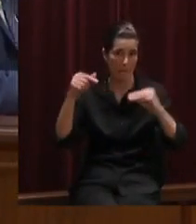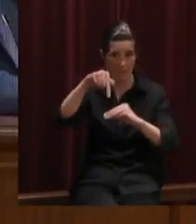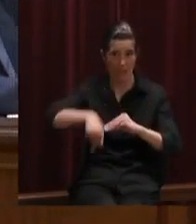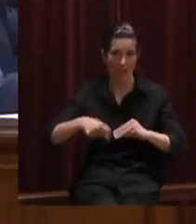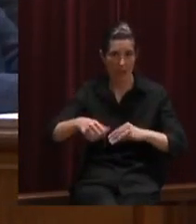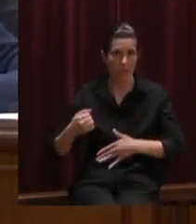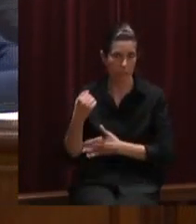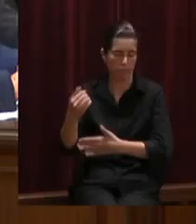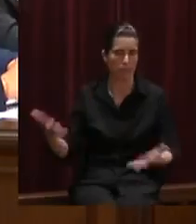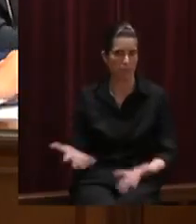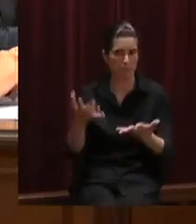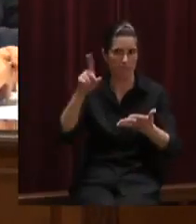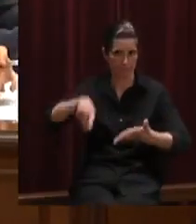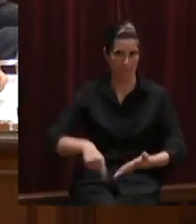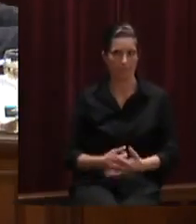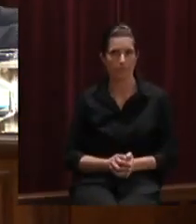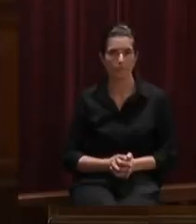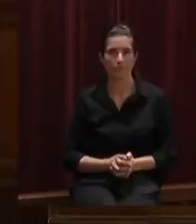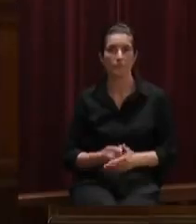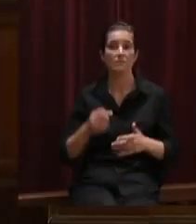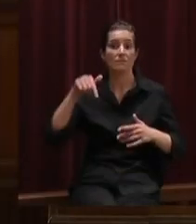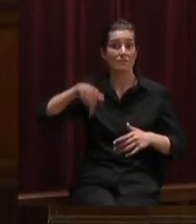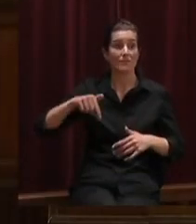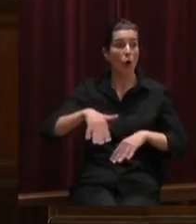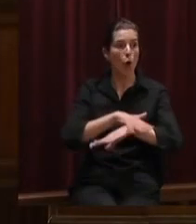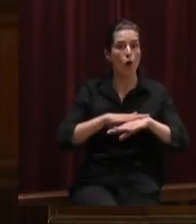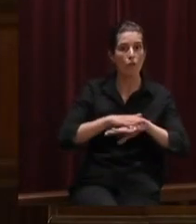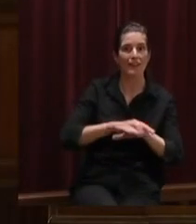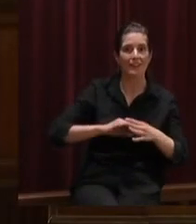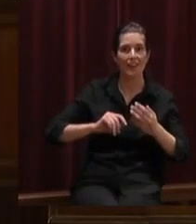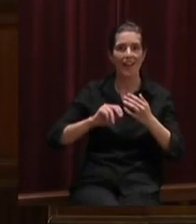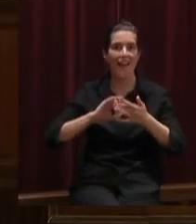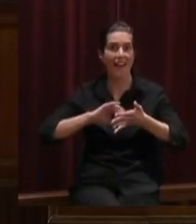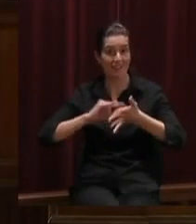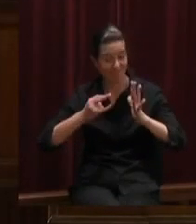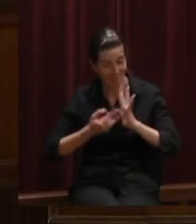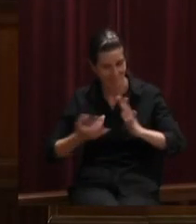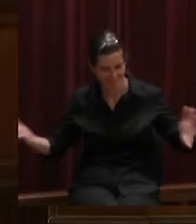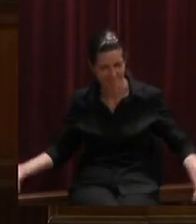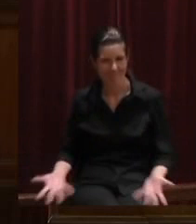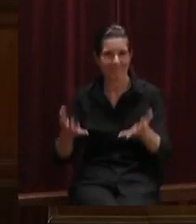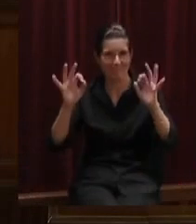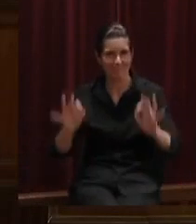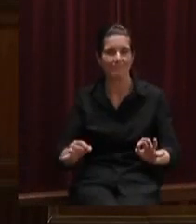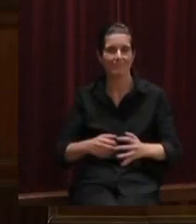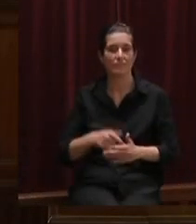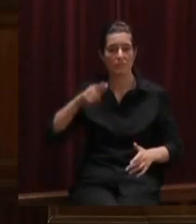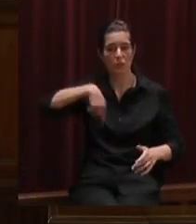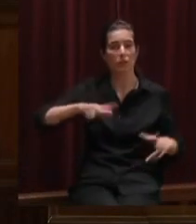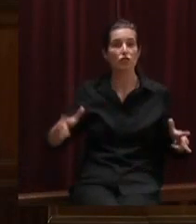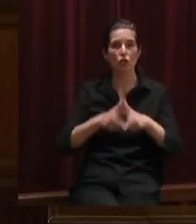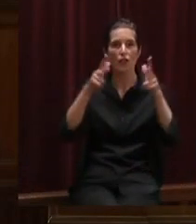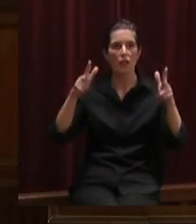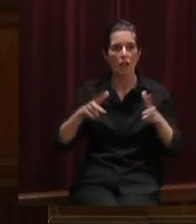les eines cada vegada més dotades i ambicioses que impulsa el govern. Tenim la societat més formada i culta de la nostra